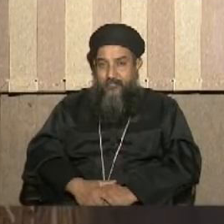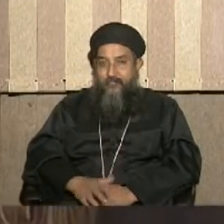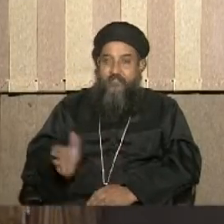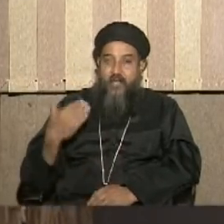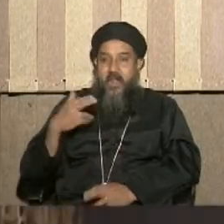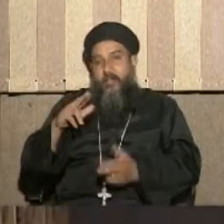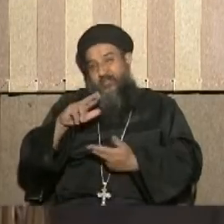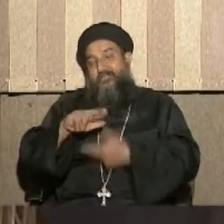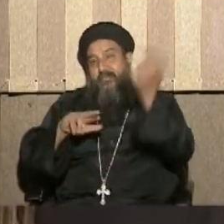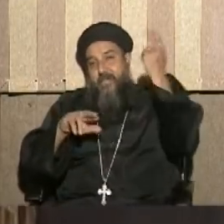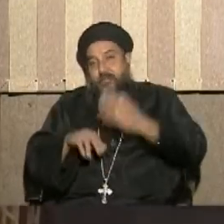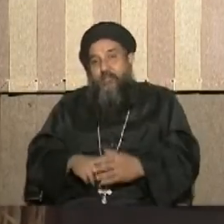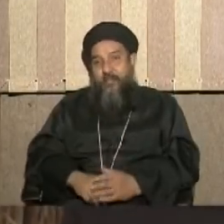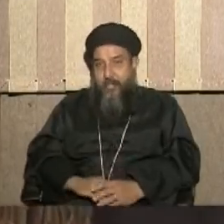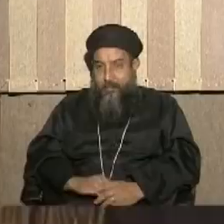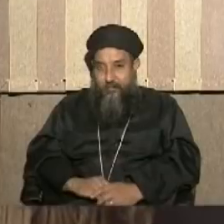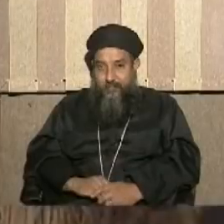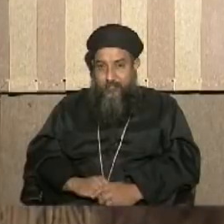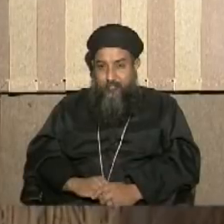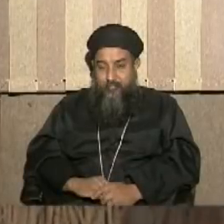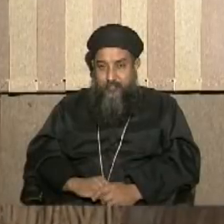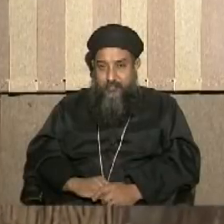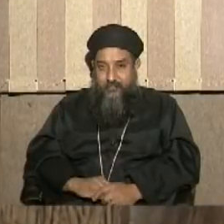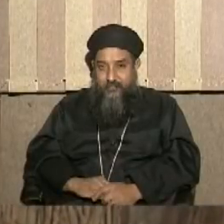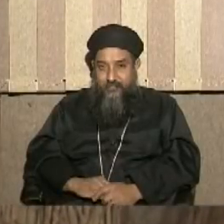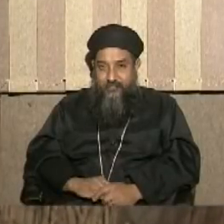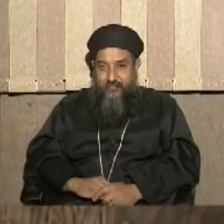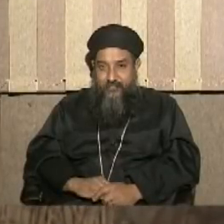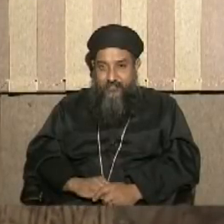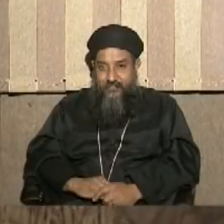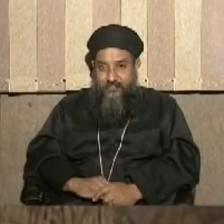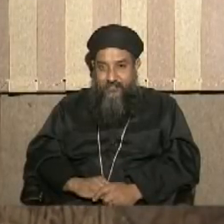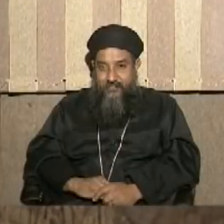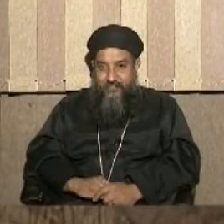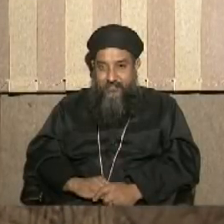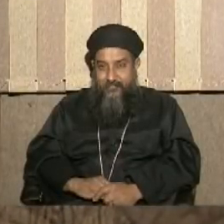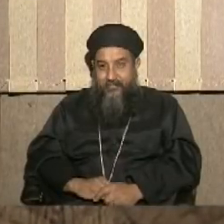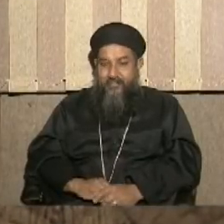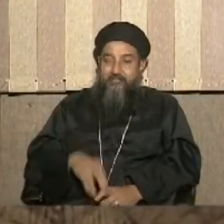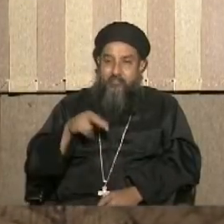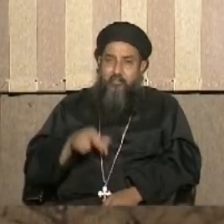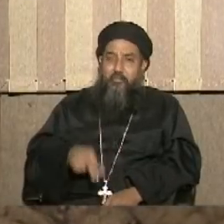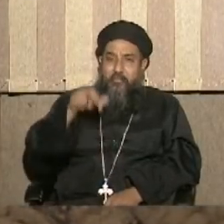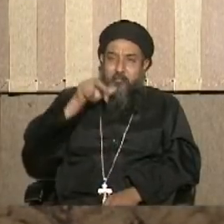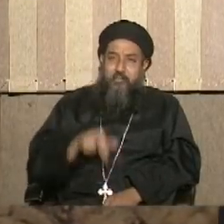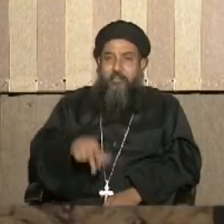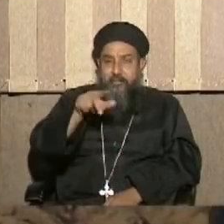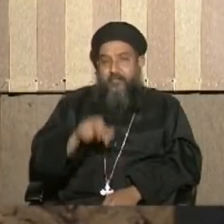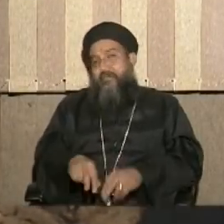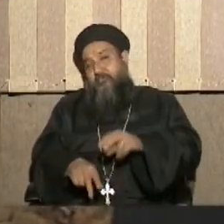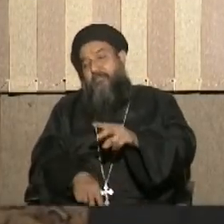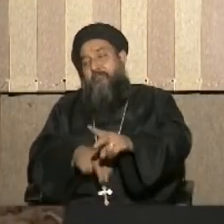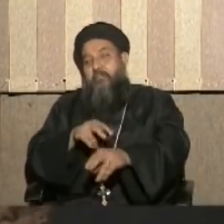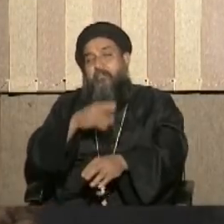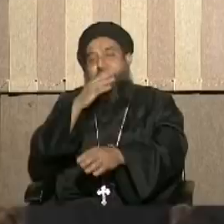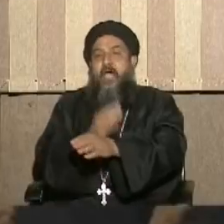وهربتم من الكرامة والمجد والافتخار، وأخذت الوحدة ليكم